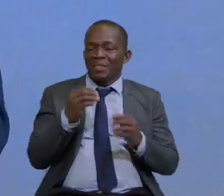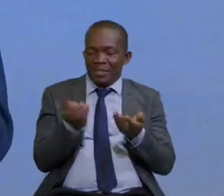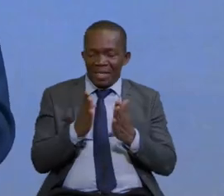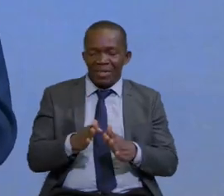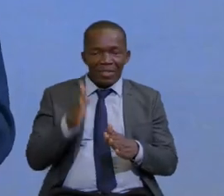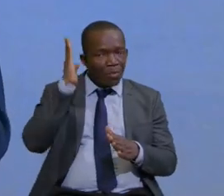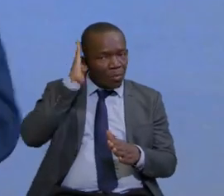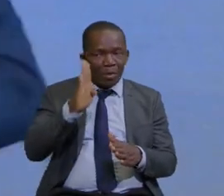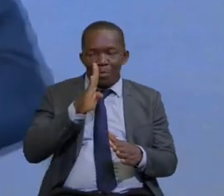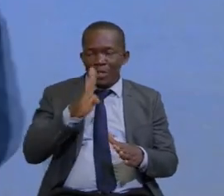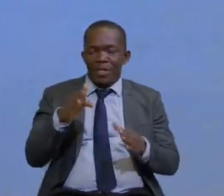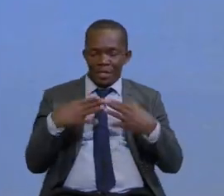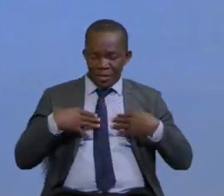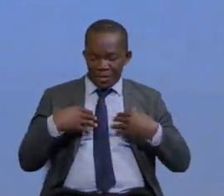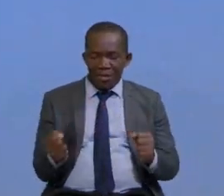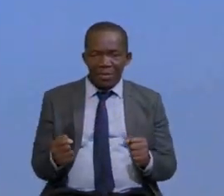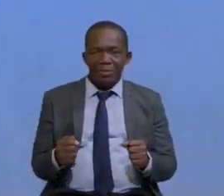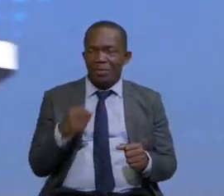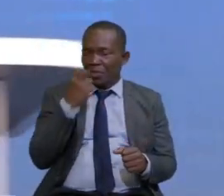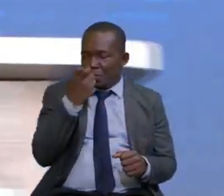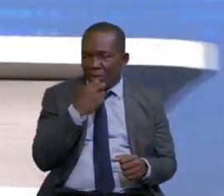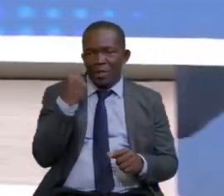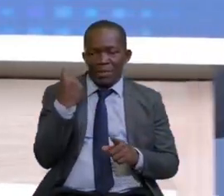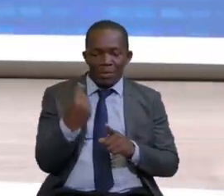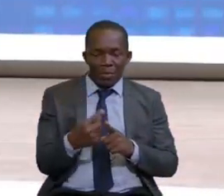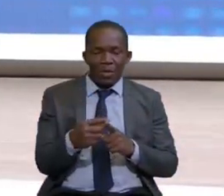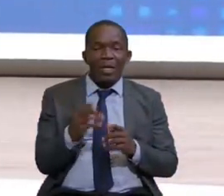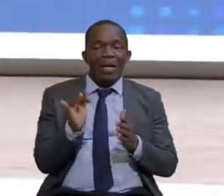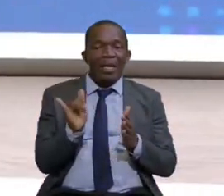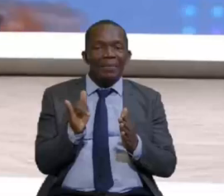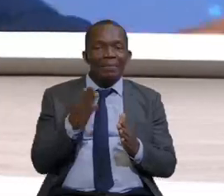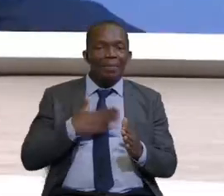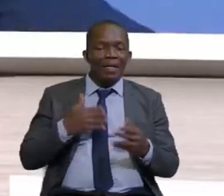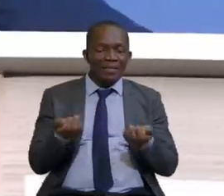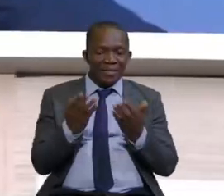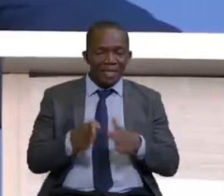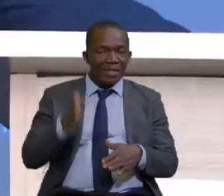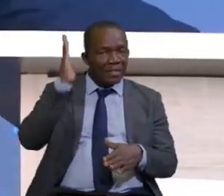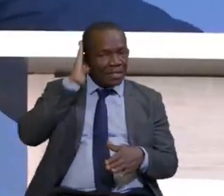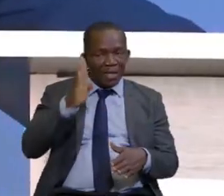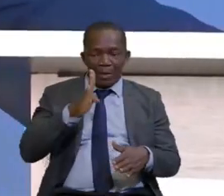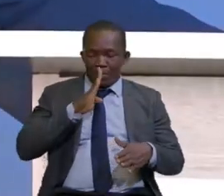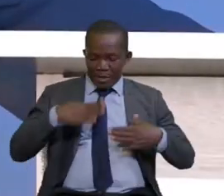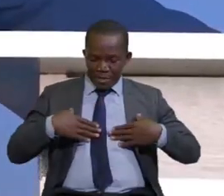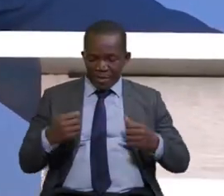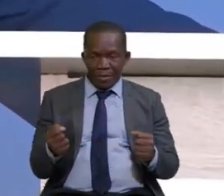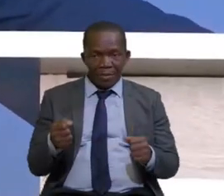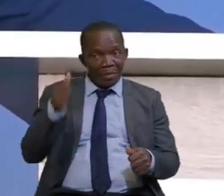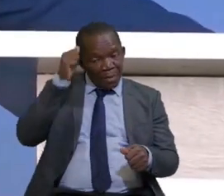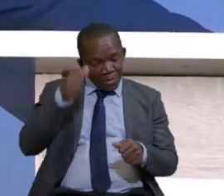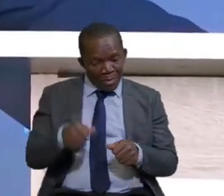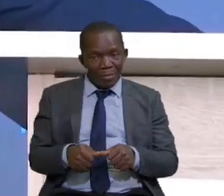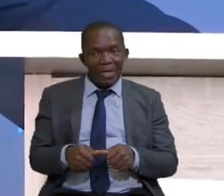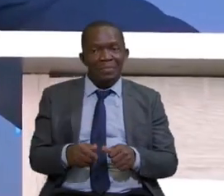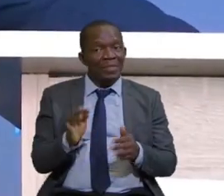seulement un mot et mon serviteur sera guéri. Rappelle-toi, le serviteur n'était